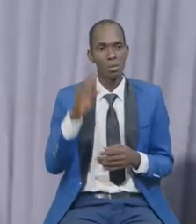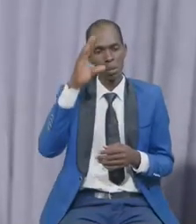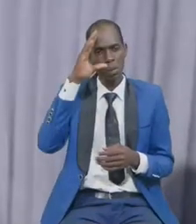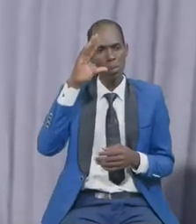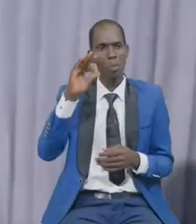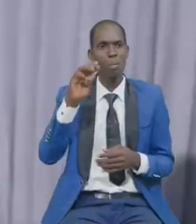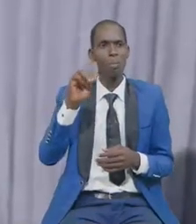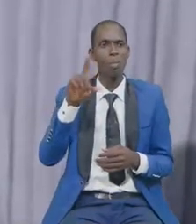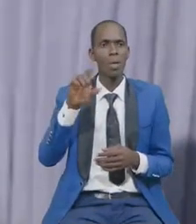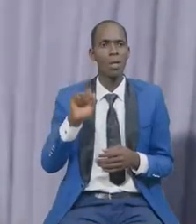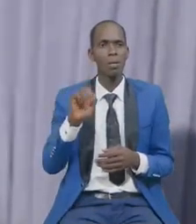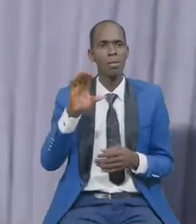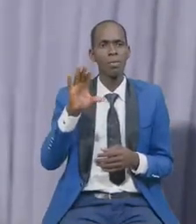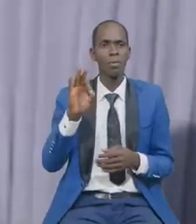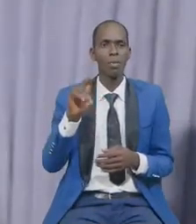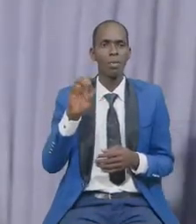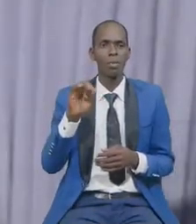gauche.